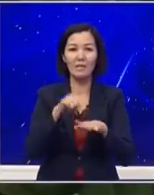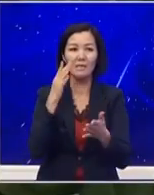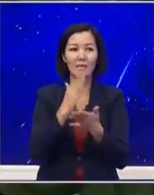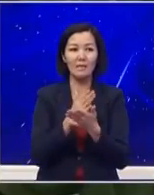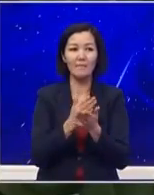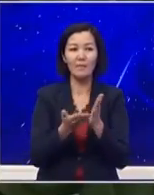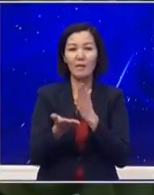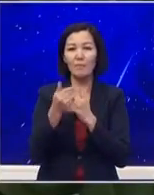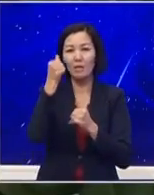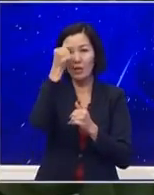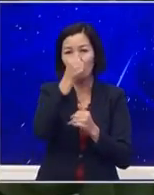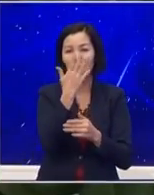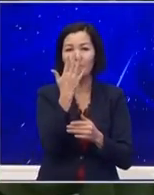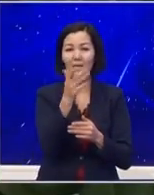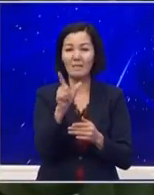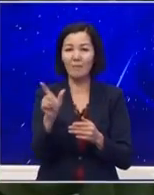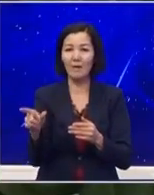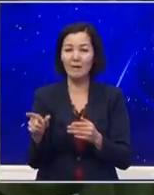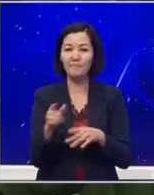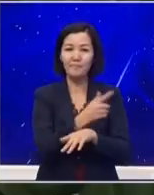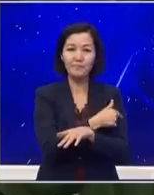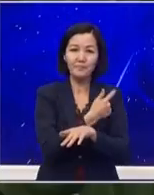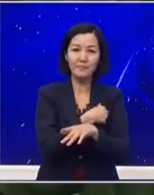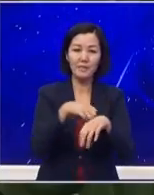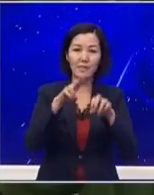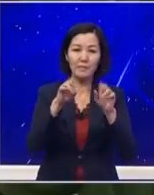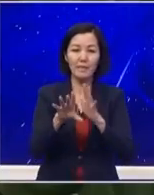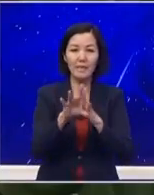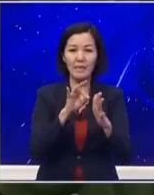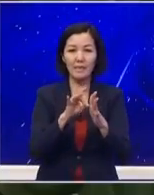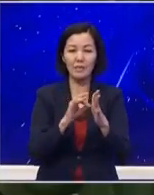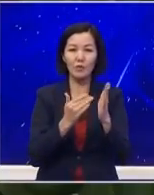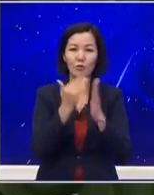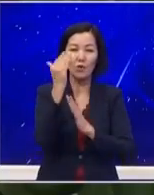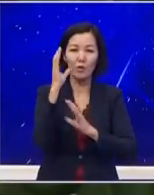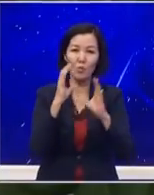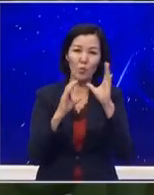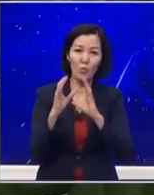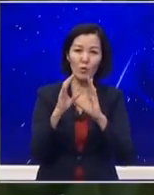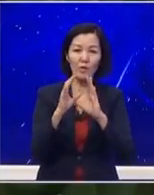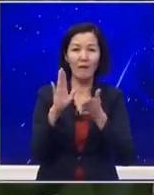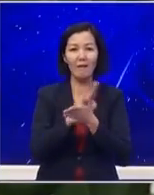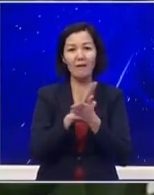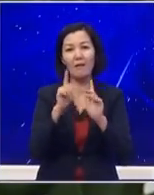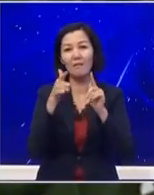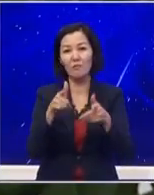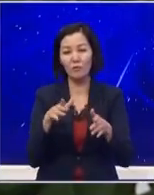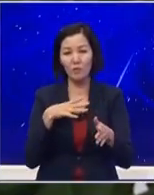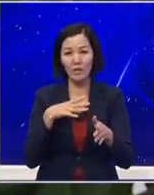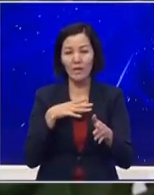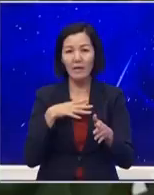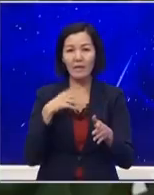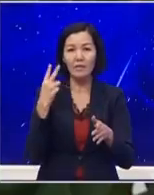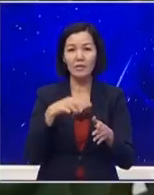тіпті 5 бала осы медицина мамандығын таңдап жоғары оқу орнына грантқа түскен болса, өткен 2019-2020